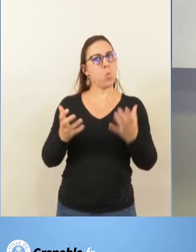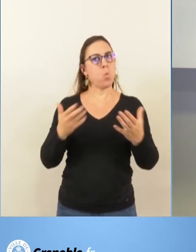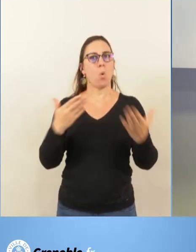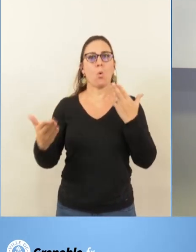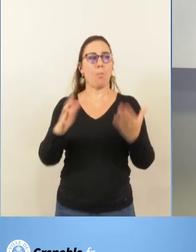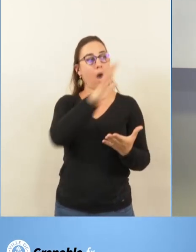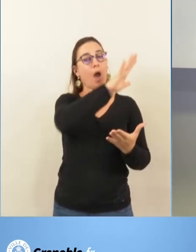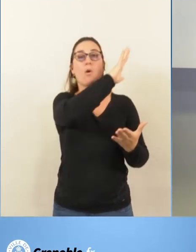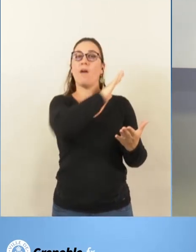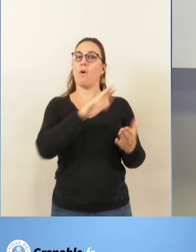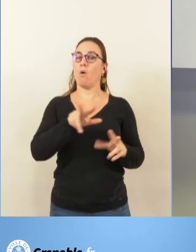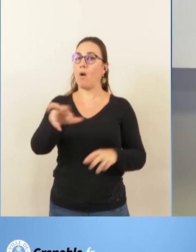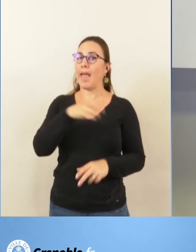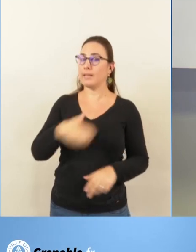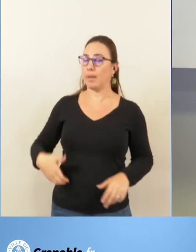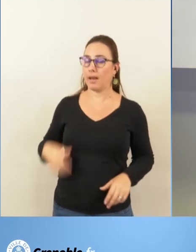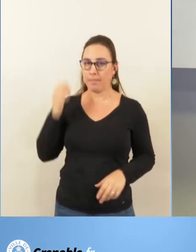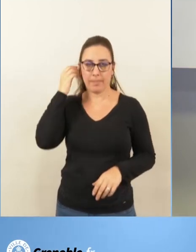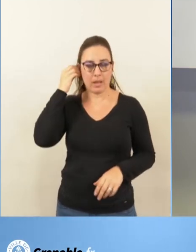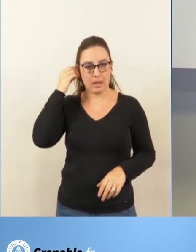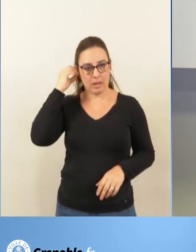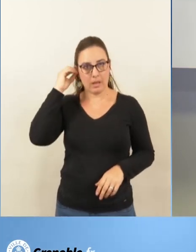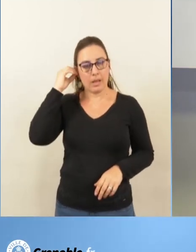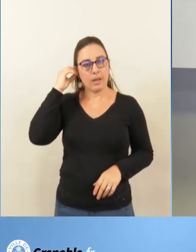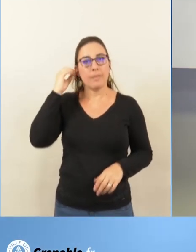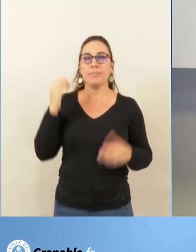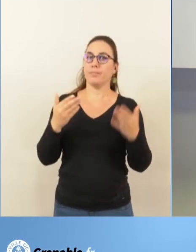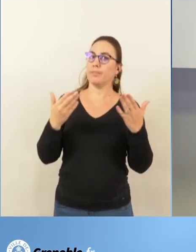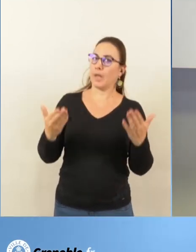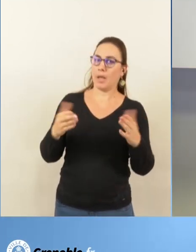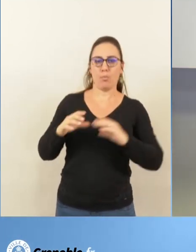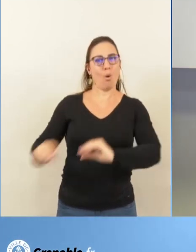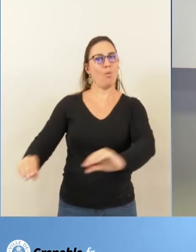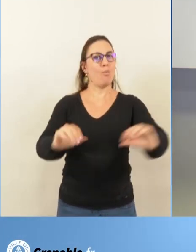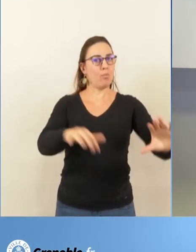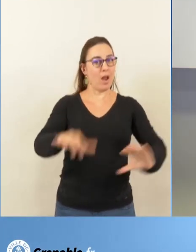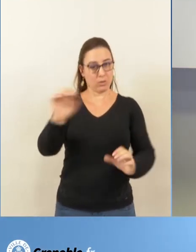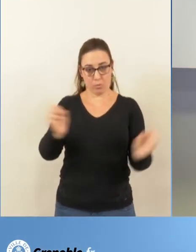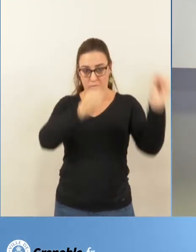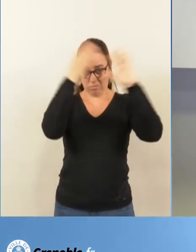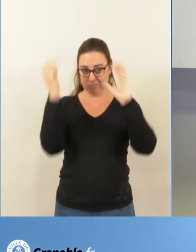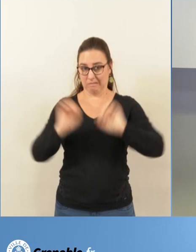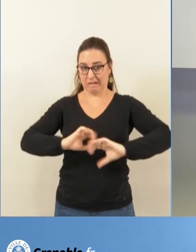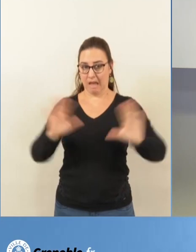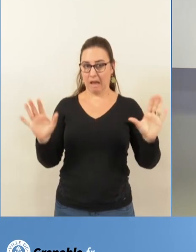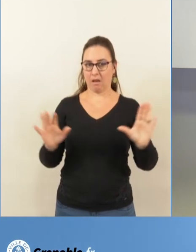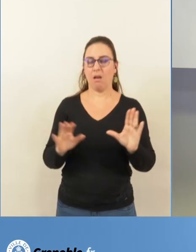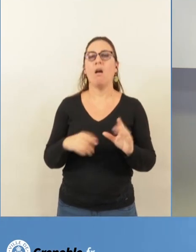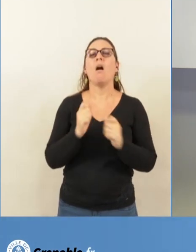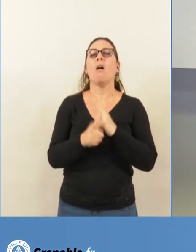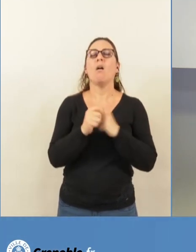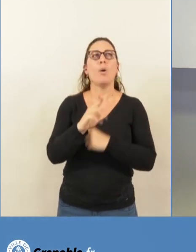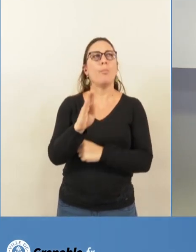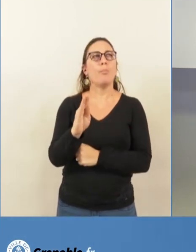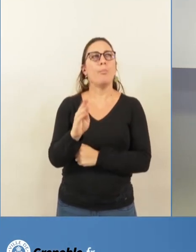notre arrivée et que pour que l'ensemble de la population est chose clair je crois que l'indemnité brute d'un élu doit être